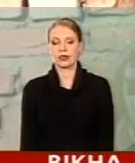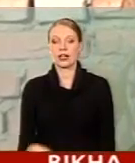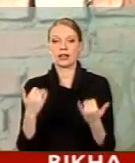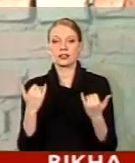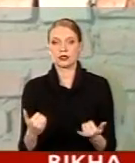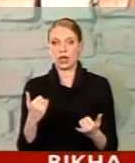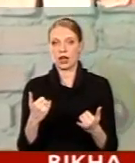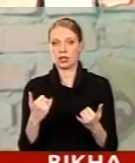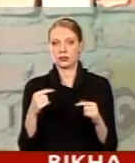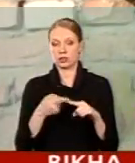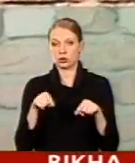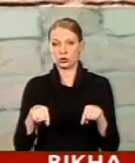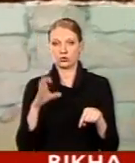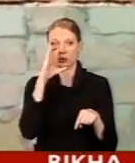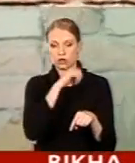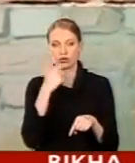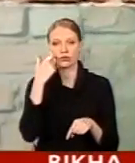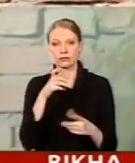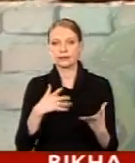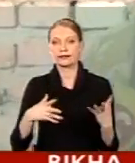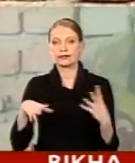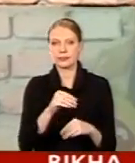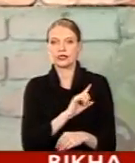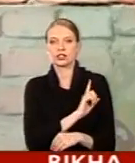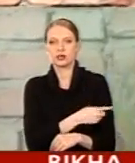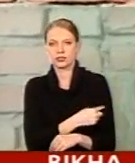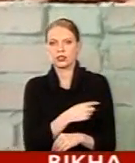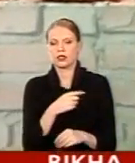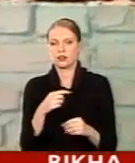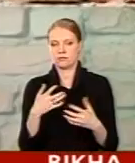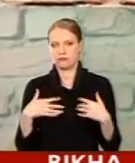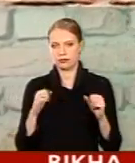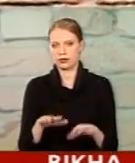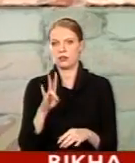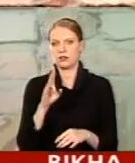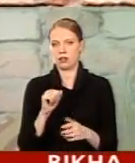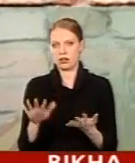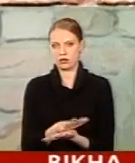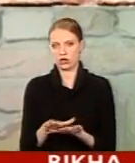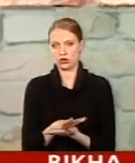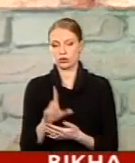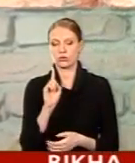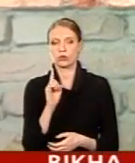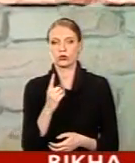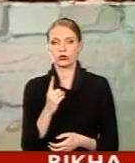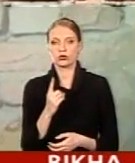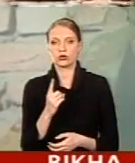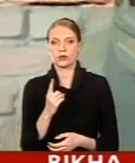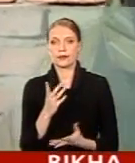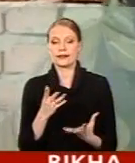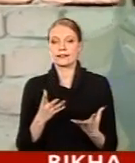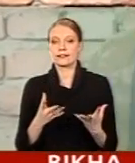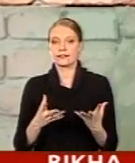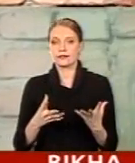Зараз цю ніч в основному всі збройні сили, всі сили кинуті на зачистку, тому що